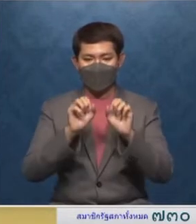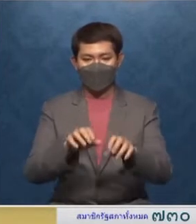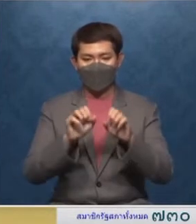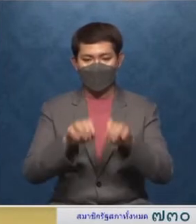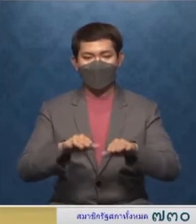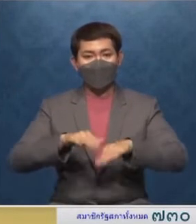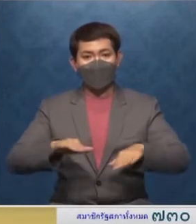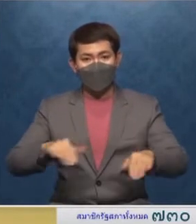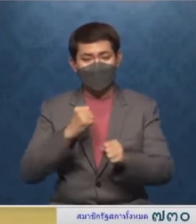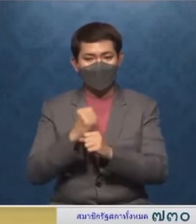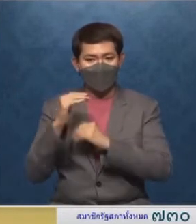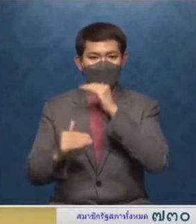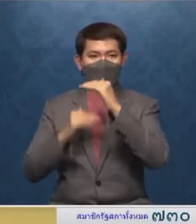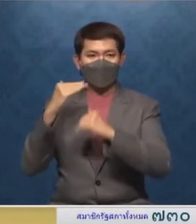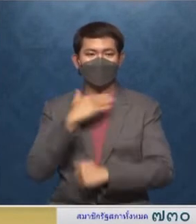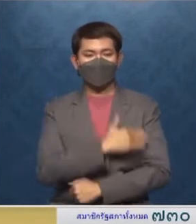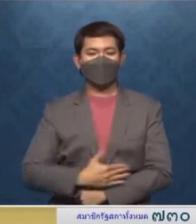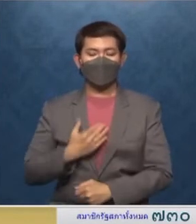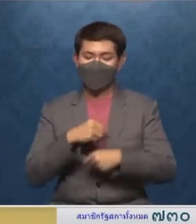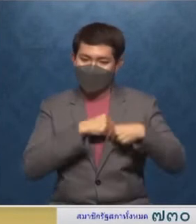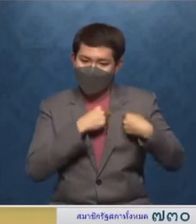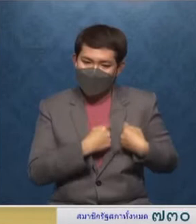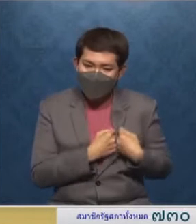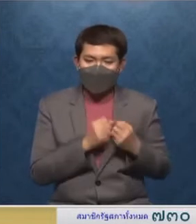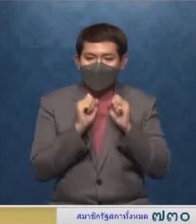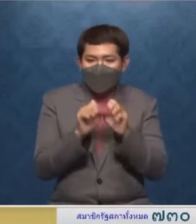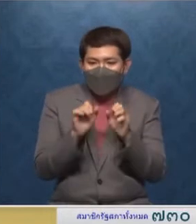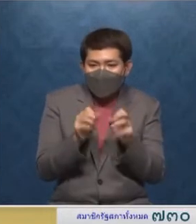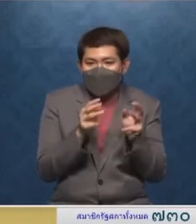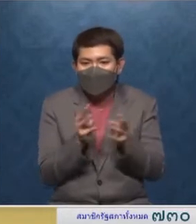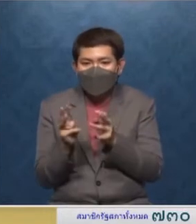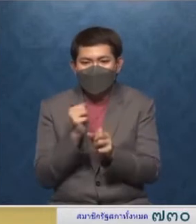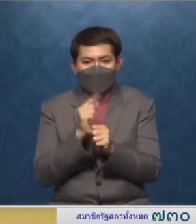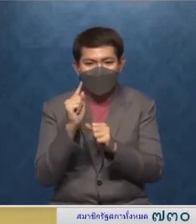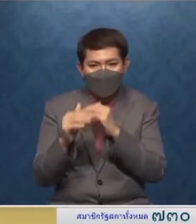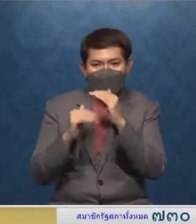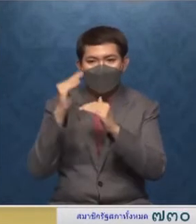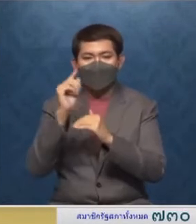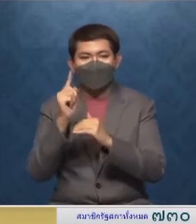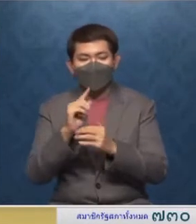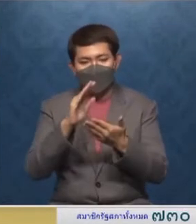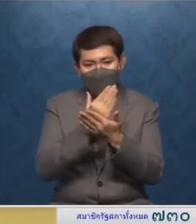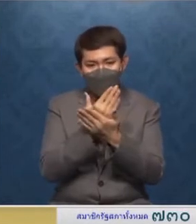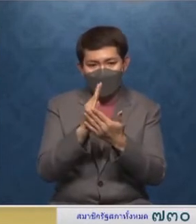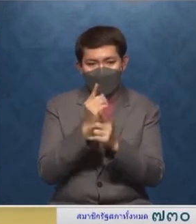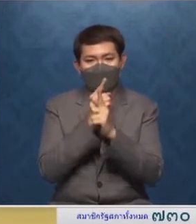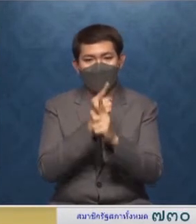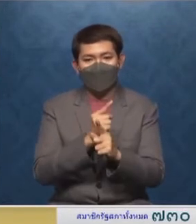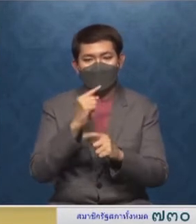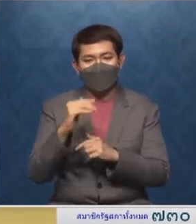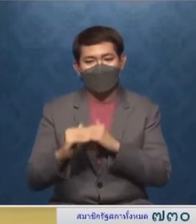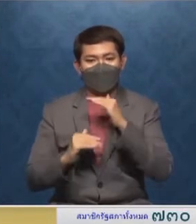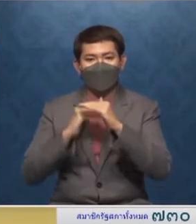กจะพัฒนาร่างกายจิตใจของเด็กเนี่ยไปในทางใดบ้างโดยแบ่งช่วงการพัฒนาออก